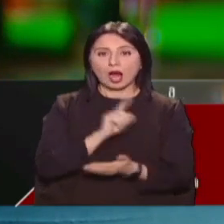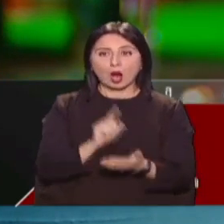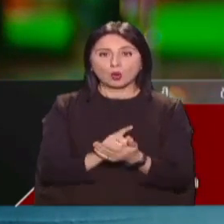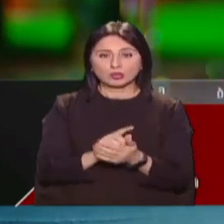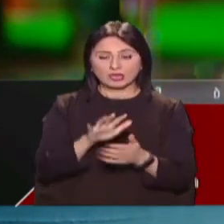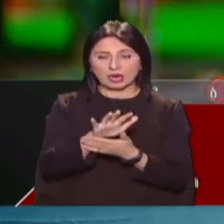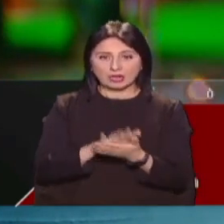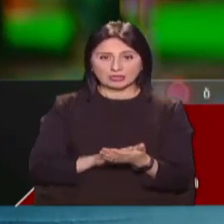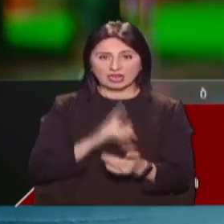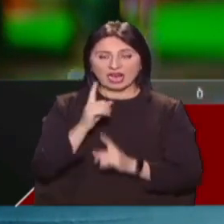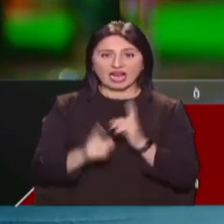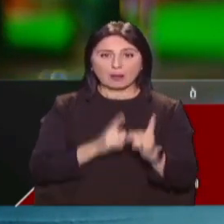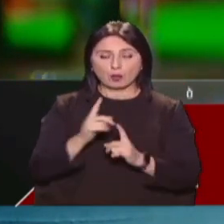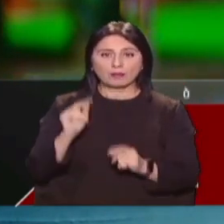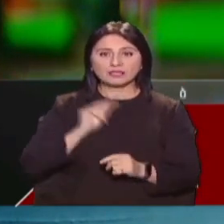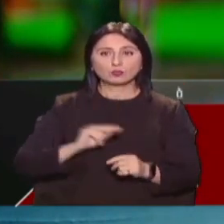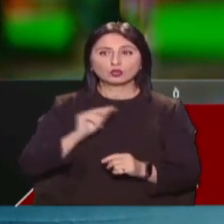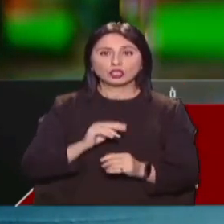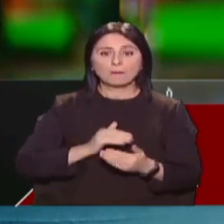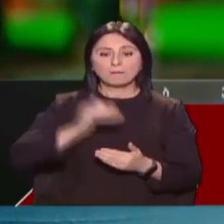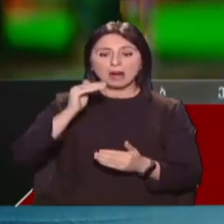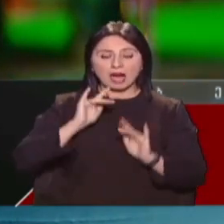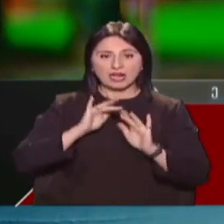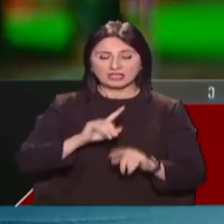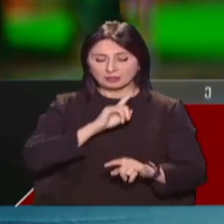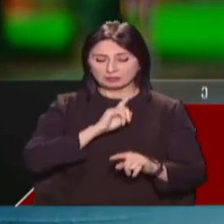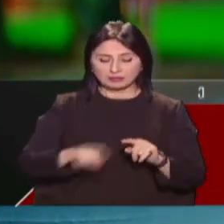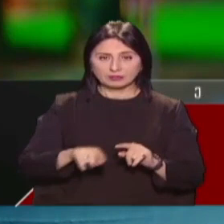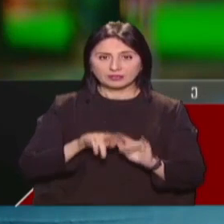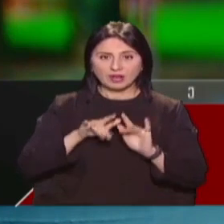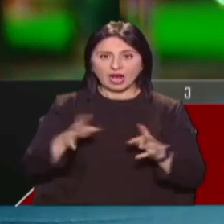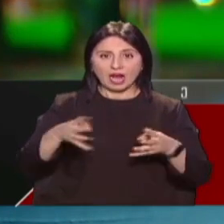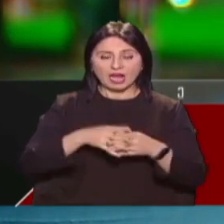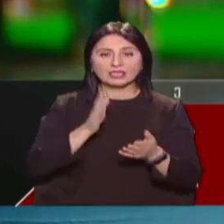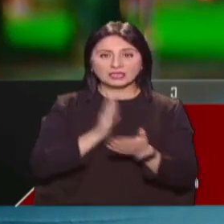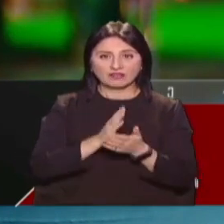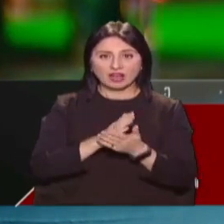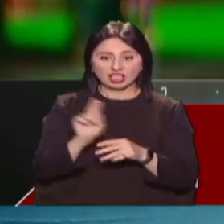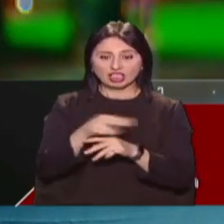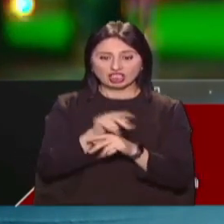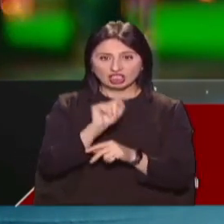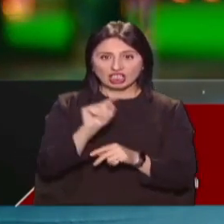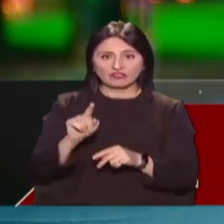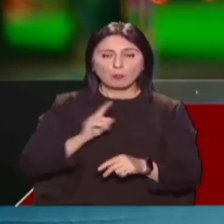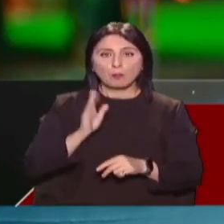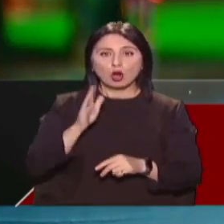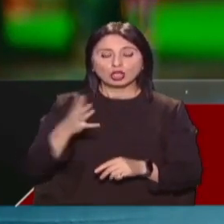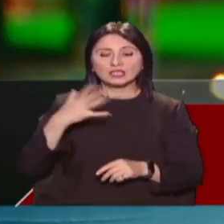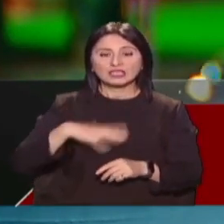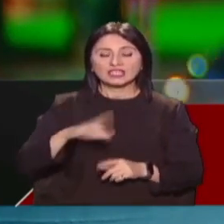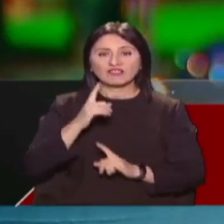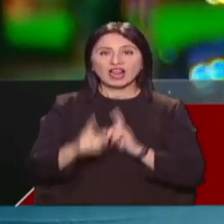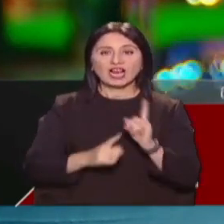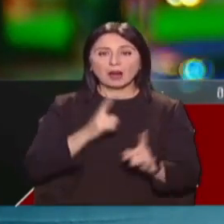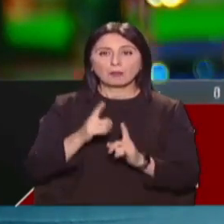აუცილებელია გაგრძელდეს რეფორმებზე მუშაობა მაღალი ტემპით და ტემპთან დაკავშირებით. ალიანსს აქვს შენიშვნები და მოლოდინი, რომ საქართველო